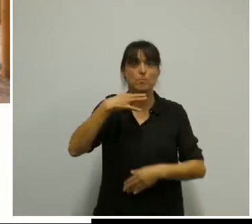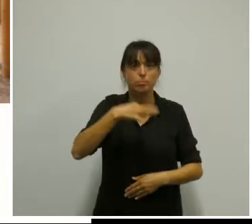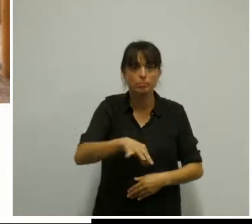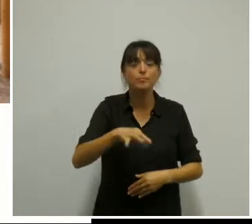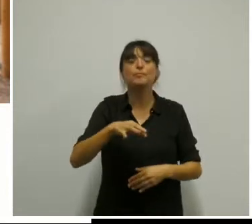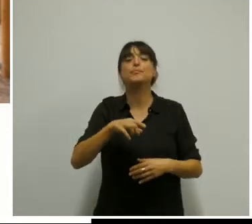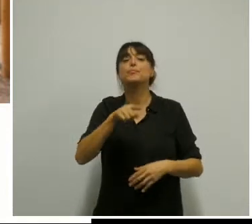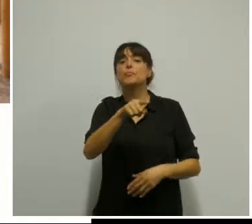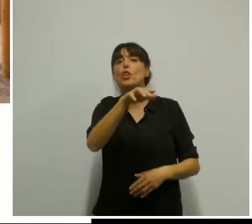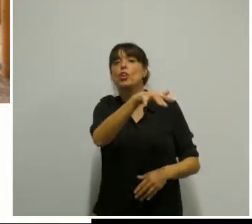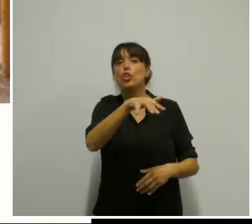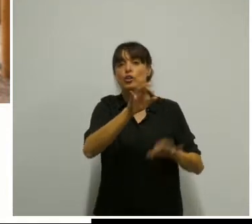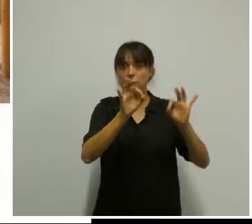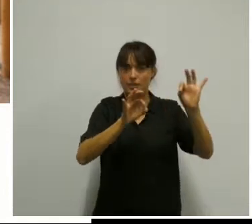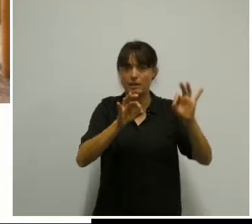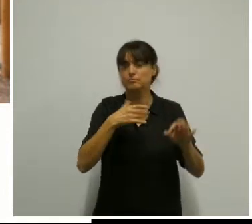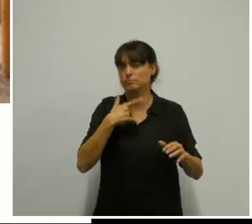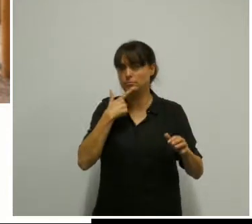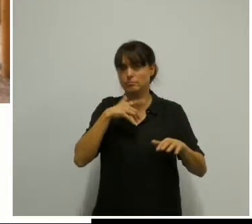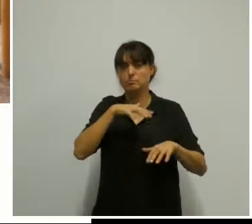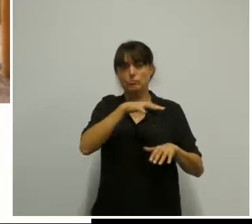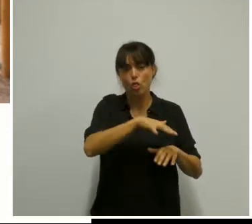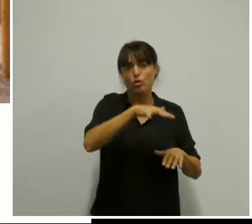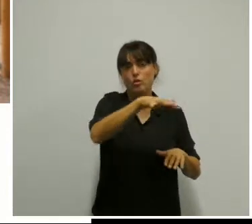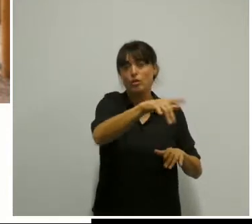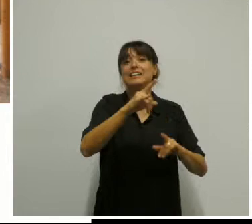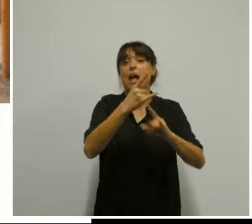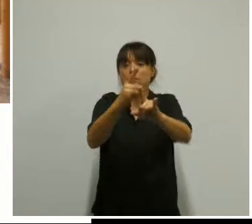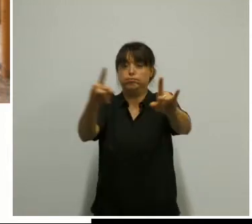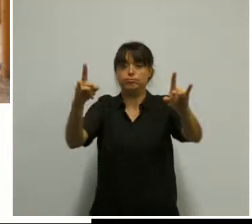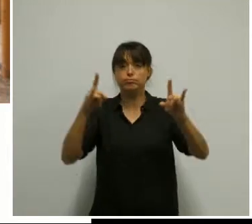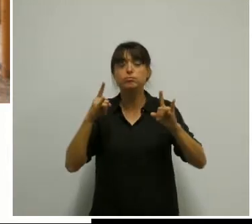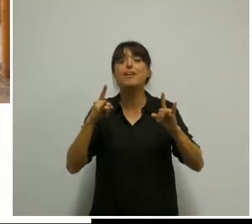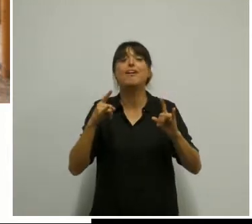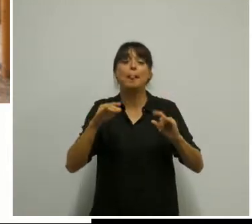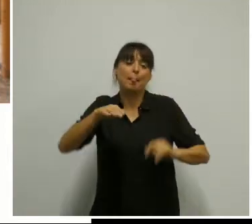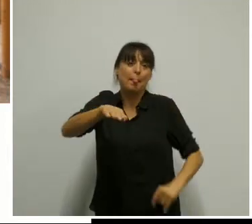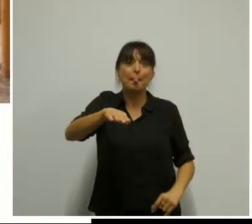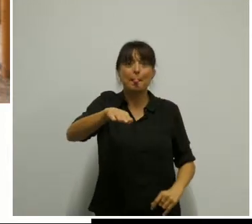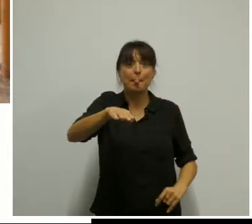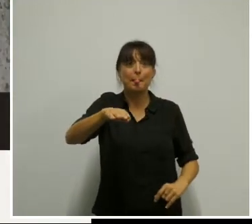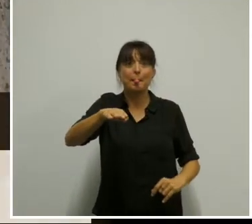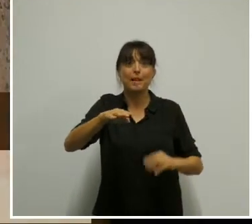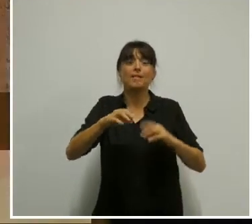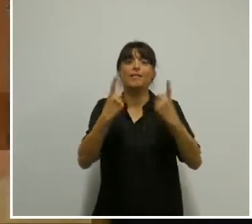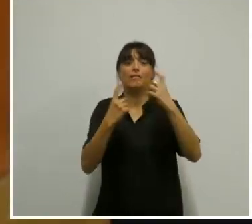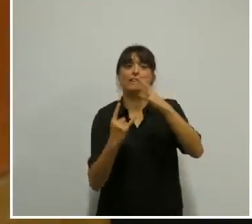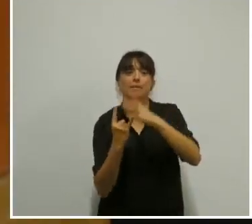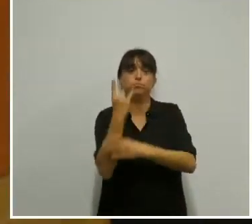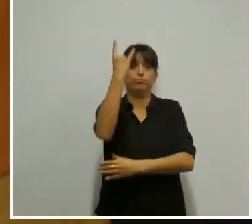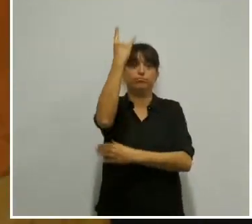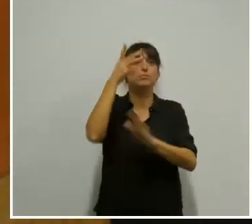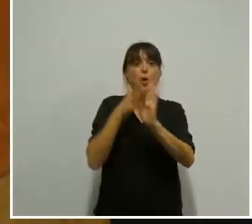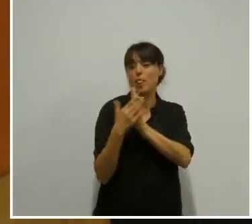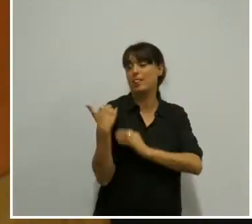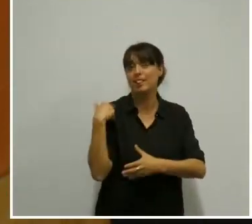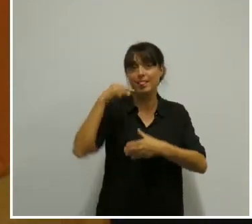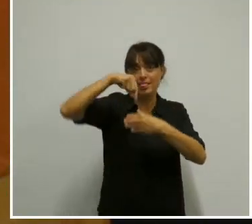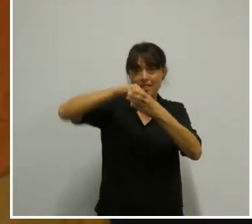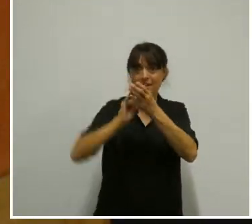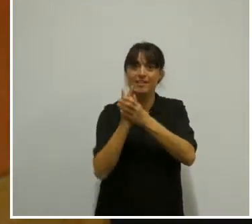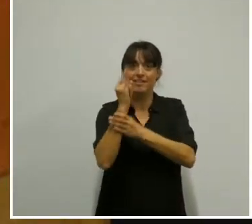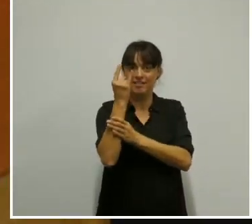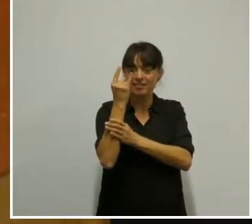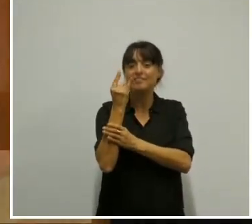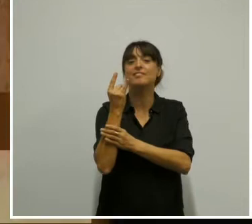teatret, ja veureu que hi ha moltes zones i que hi ha molts arbres, uns arbrets molt petits encara perquè els acabem de plantar, però bueno, l'entrada que també